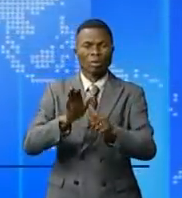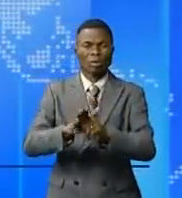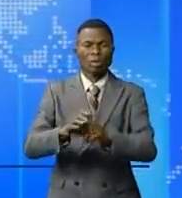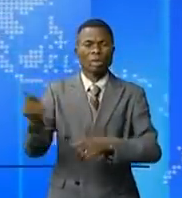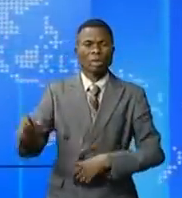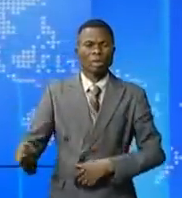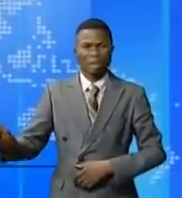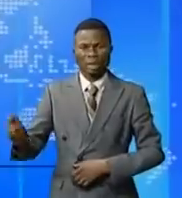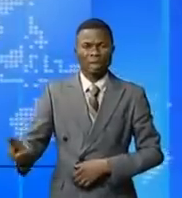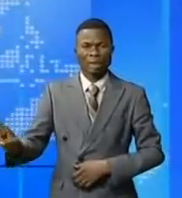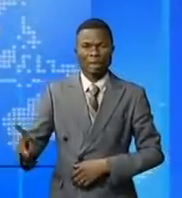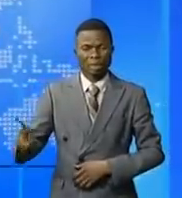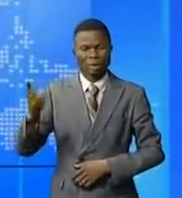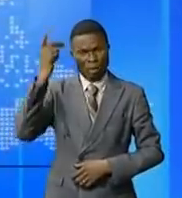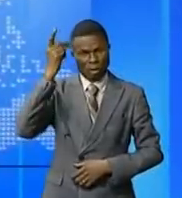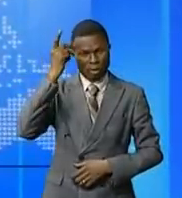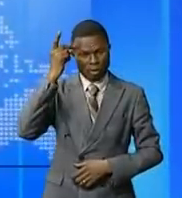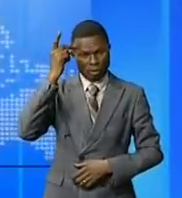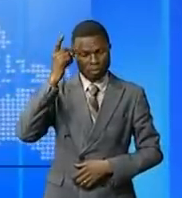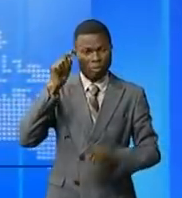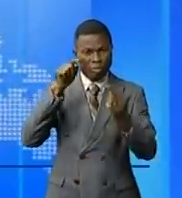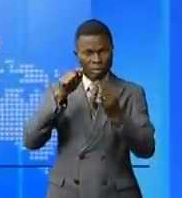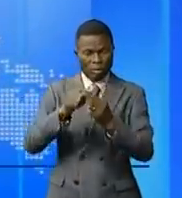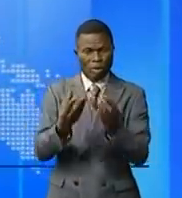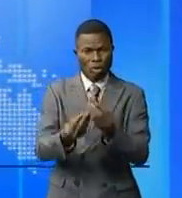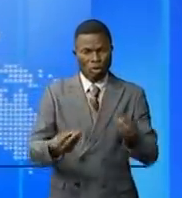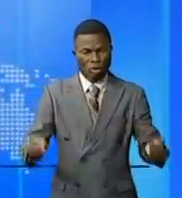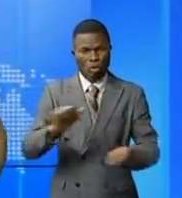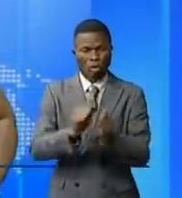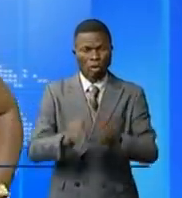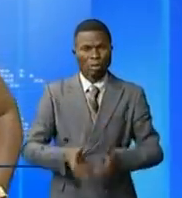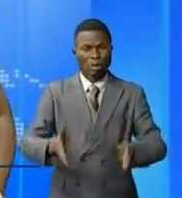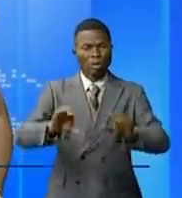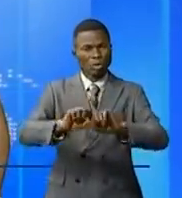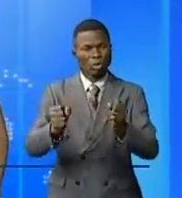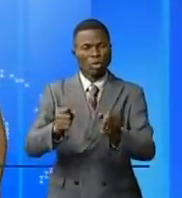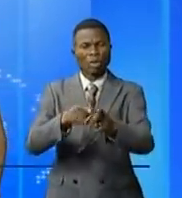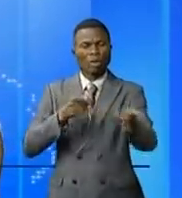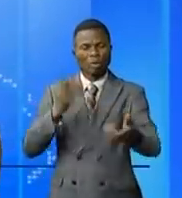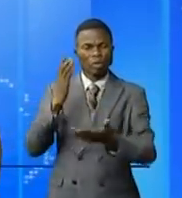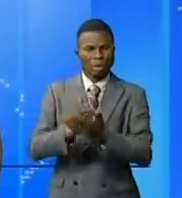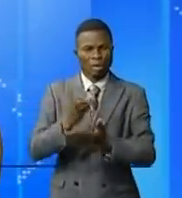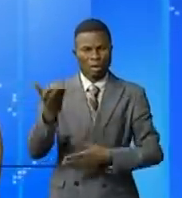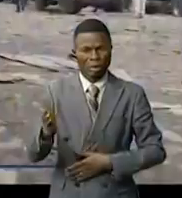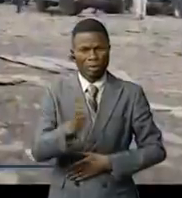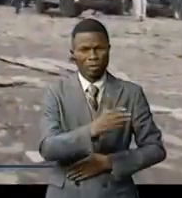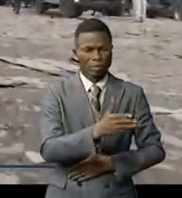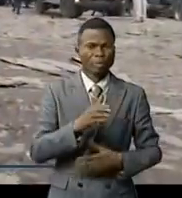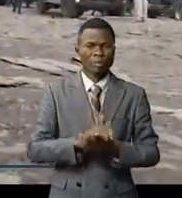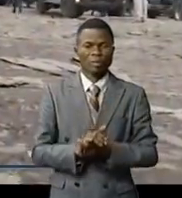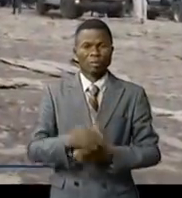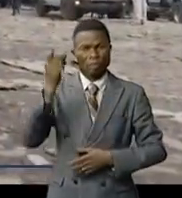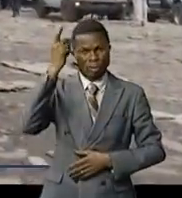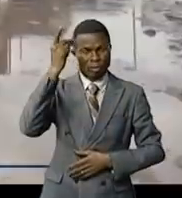districts de la capitale. C'est dans l'optique de résoudre la problématique des embouteillages à Kinshasa.